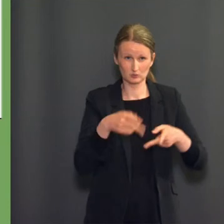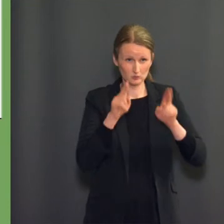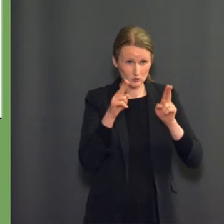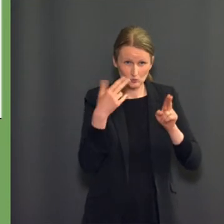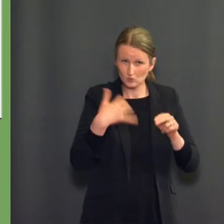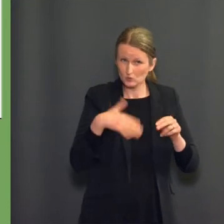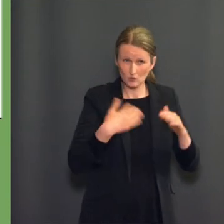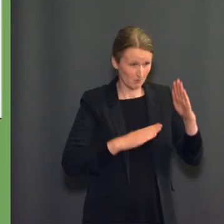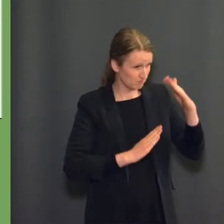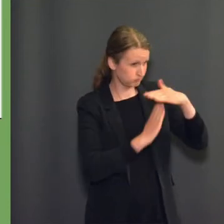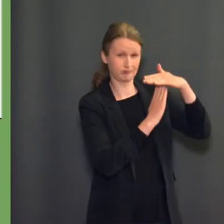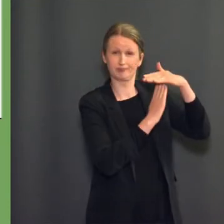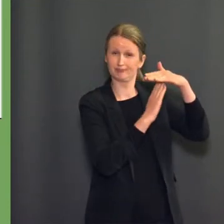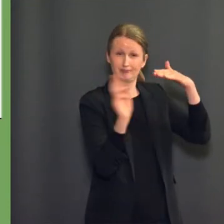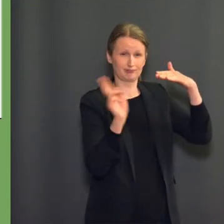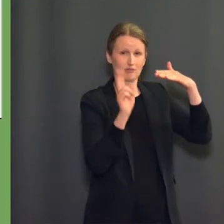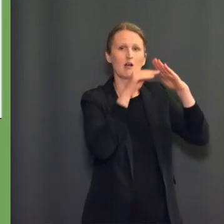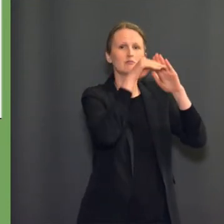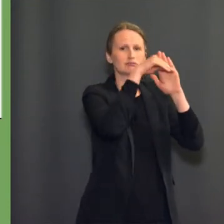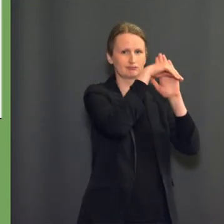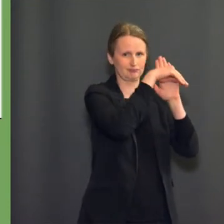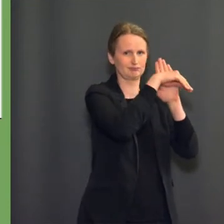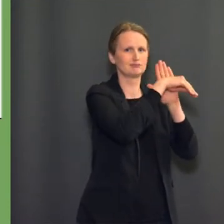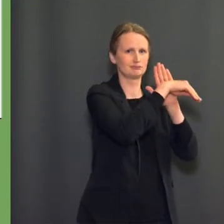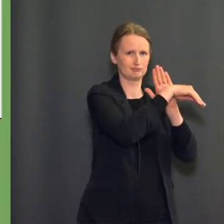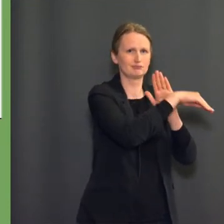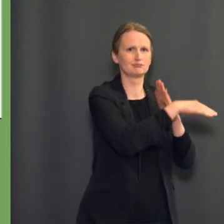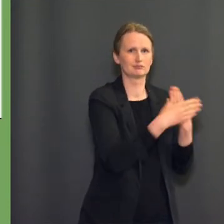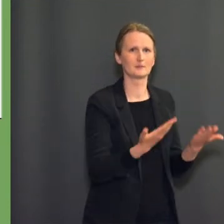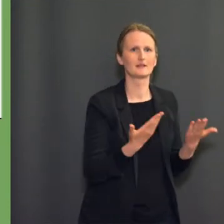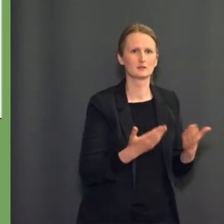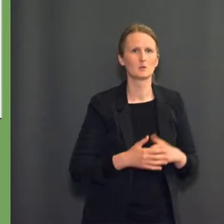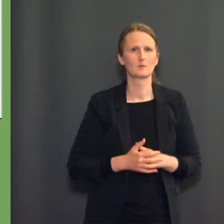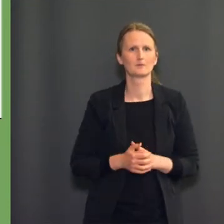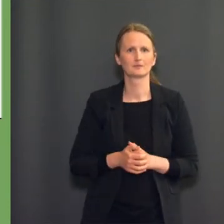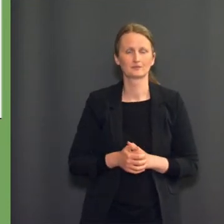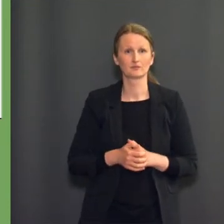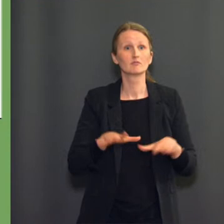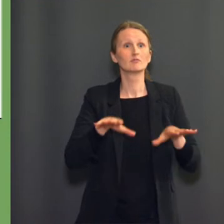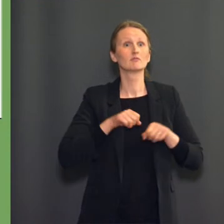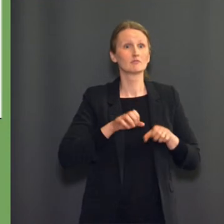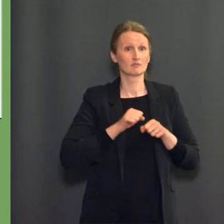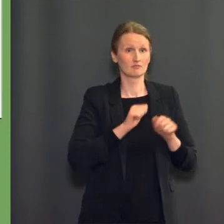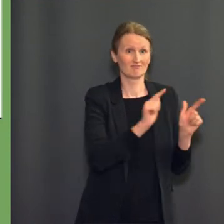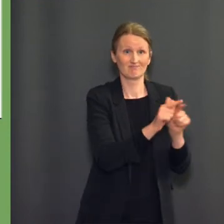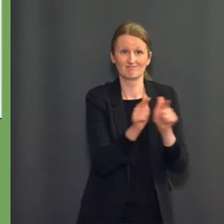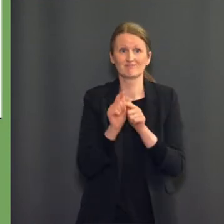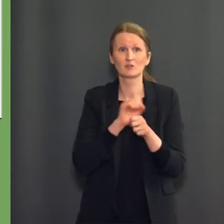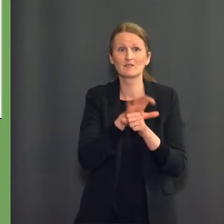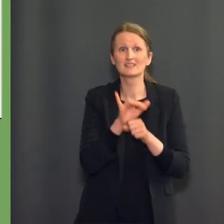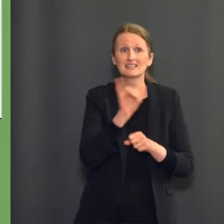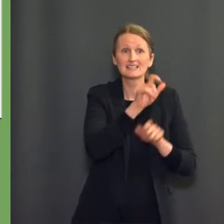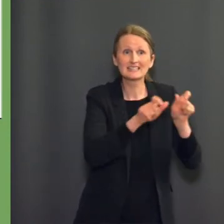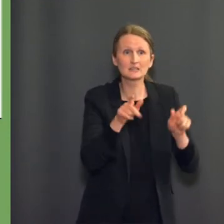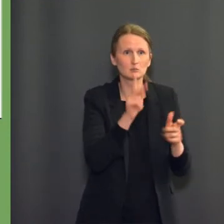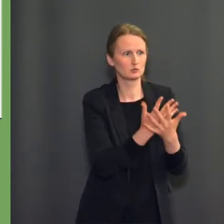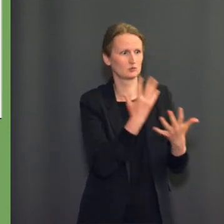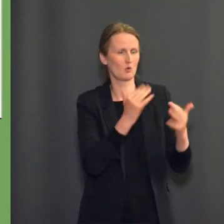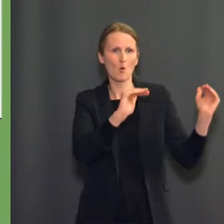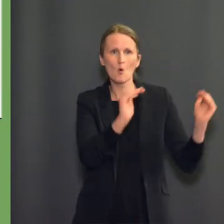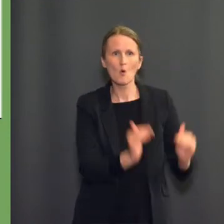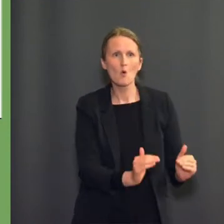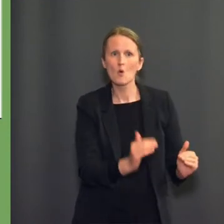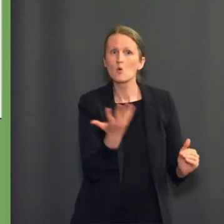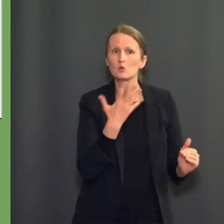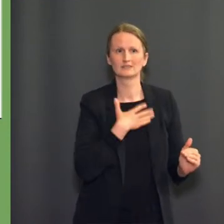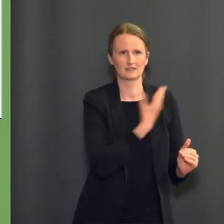La baisse des contaminations est principalement constatée chez les enfants et les adolescents, où les chiffres baissent